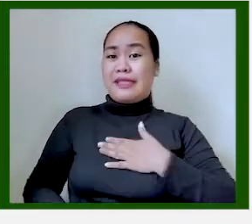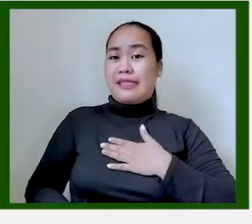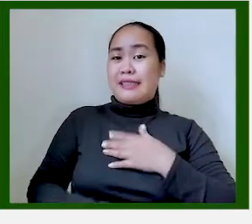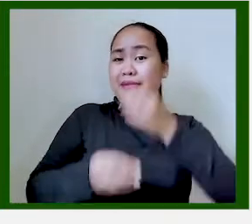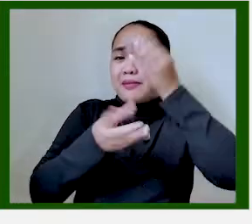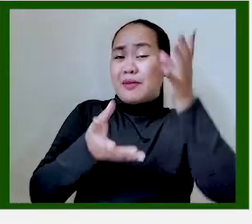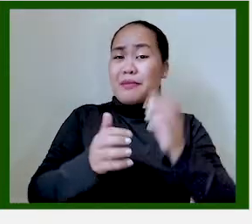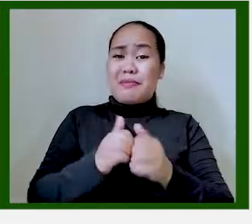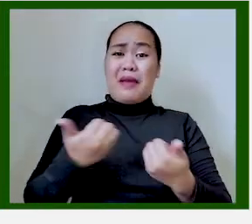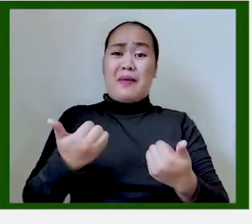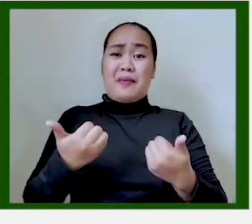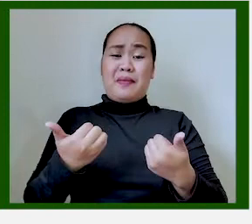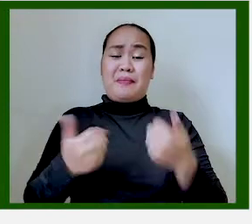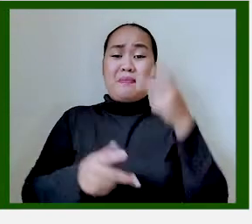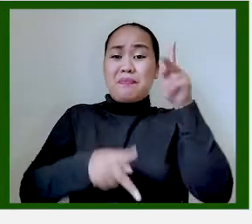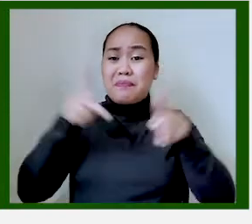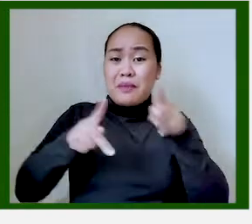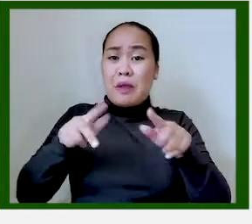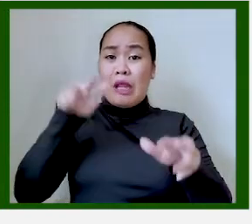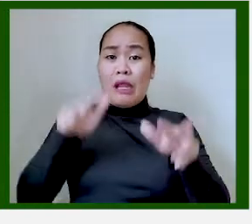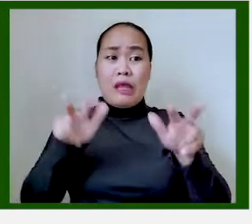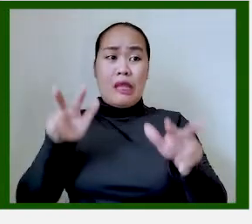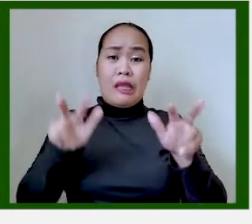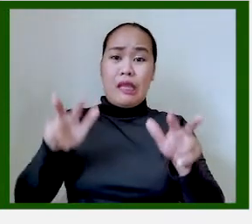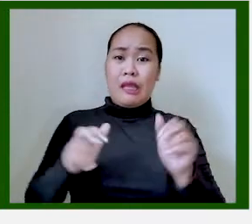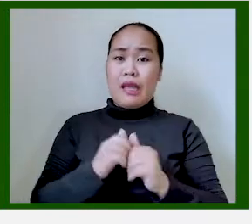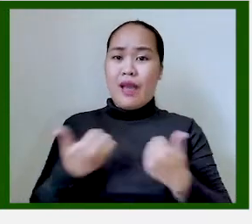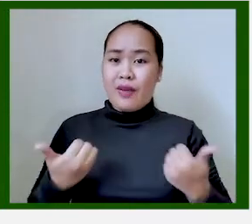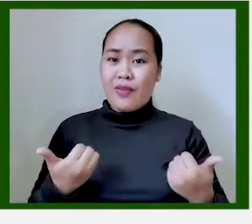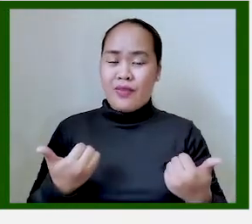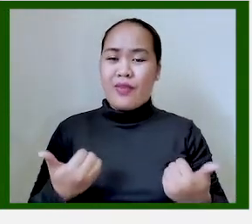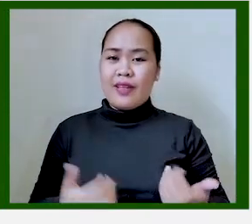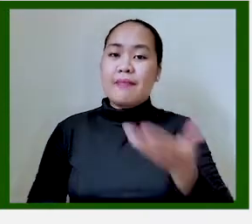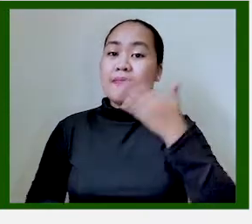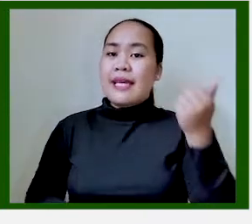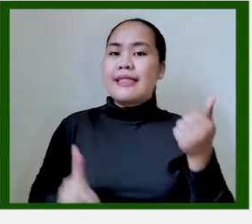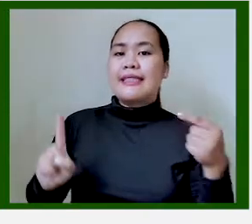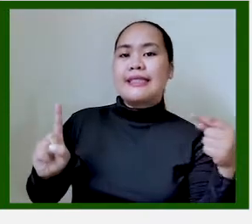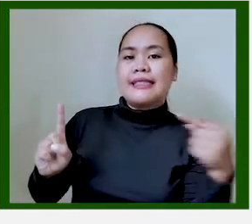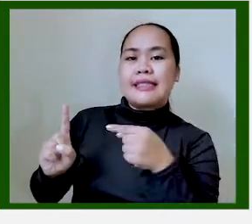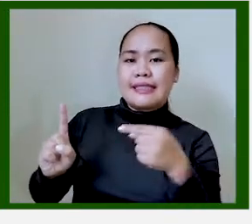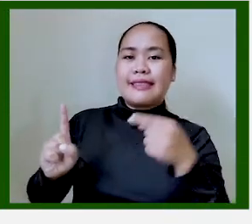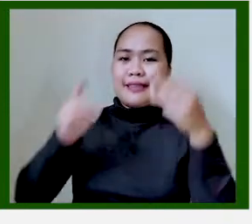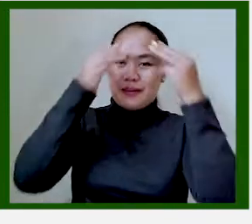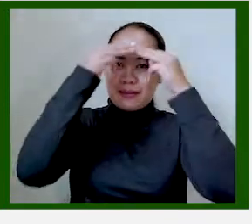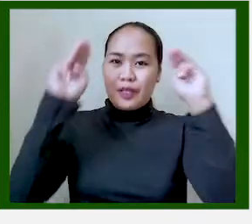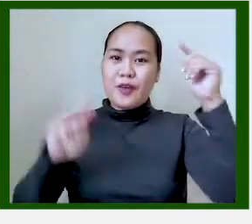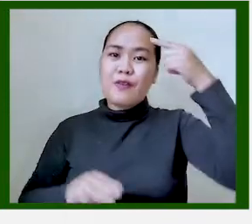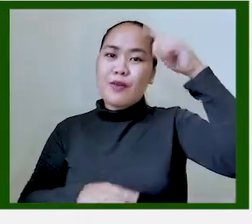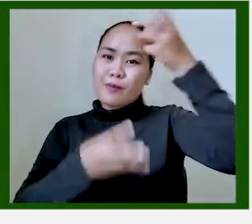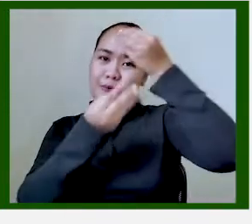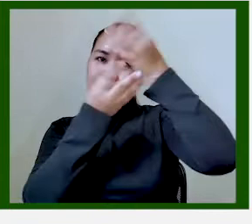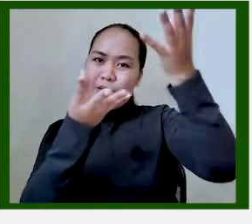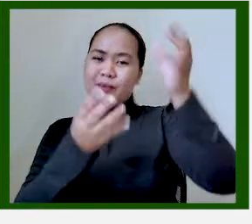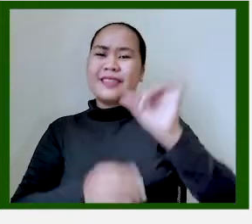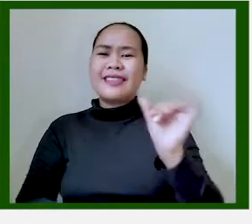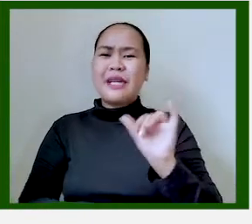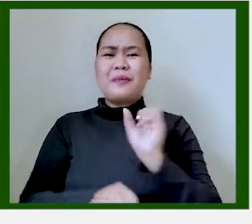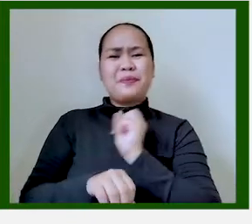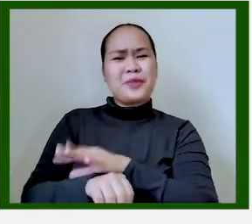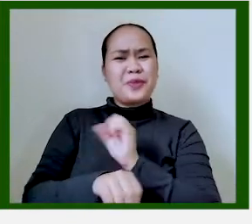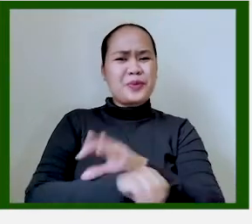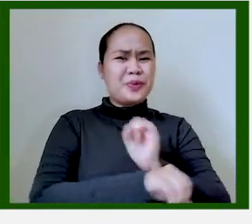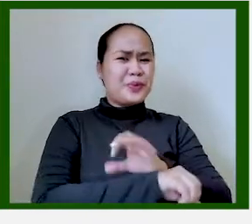ng information. And of course, no, kaya rin ayaw na yung magbigay basta. Di ba? Parang chismis yan eh. Di ba? Pag meron kami binigay